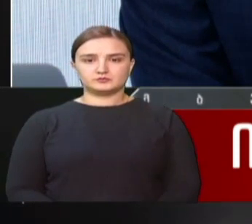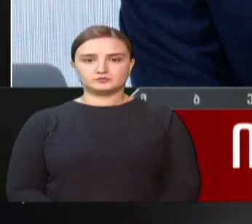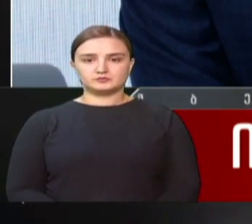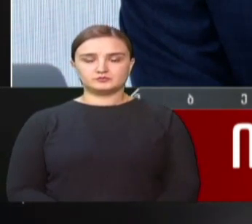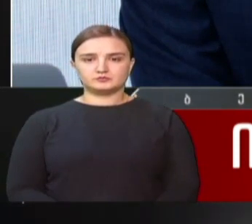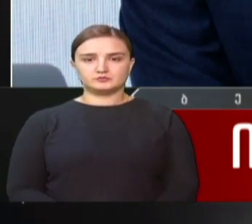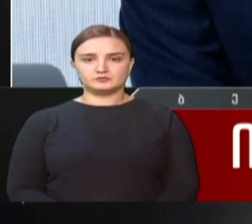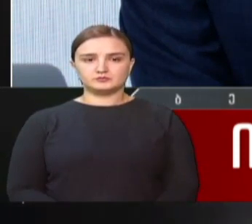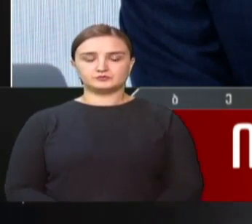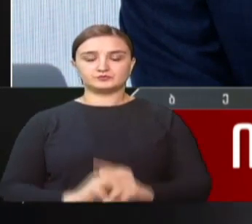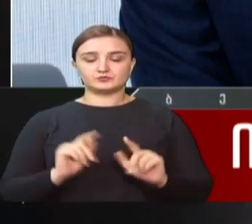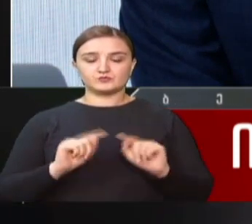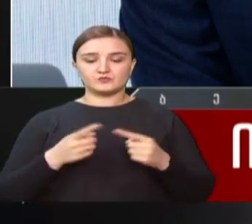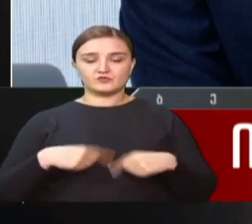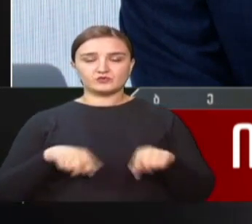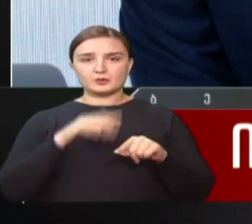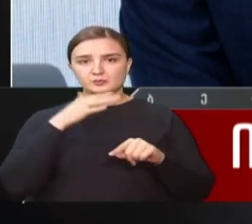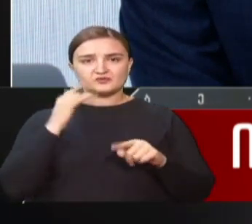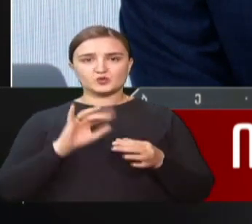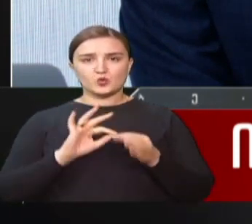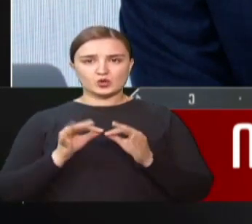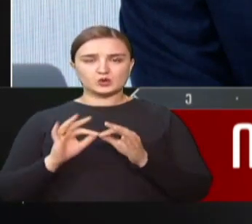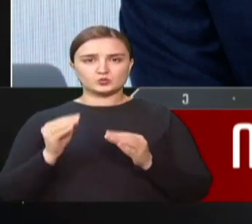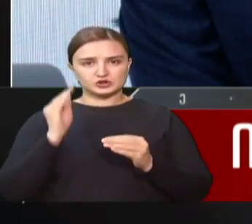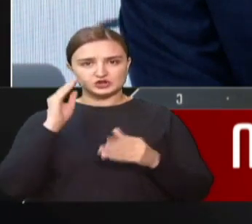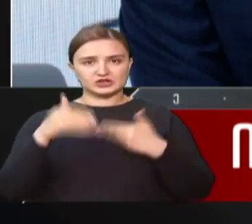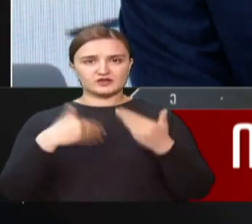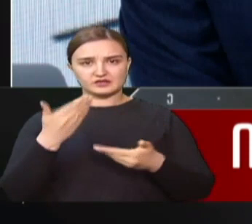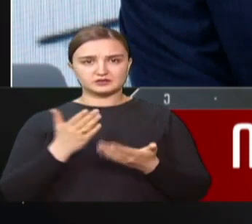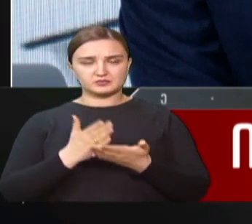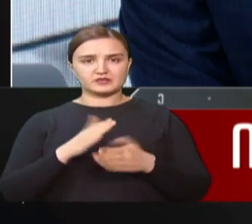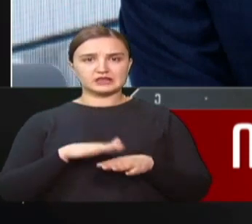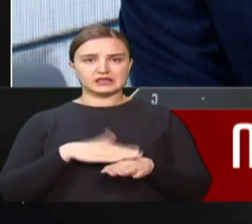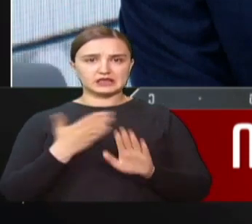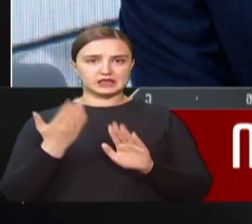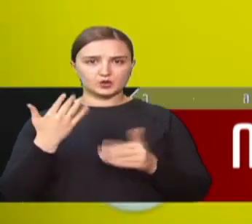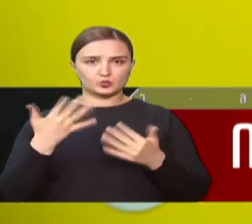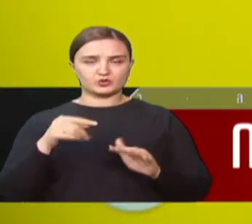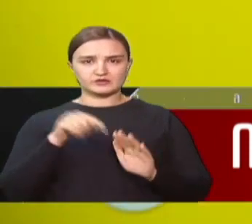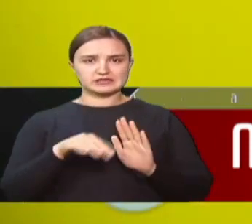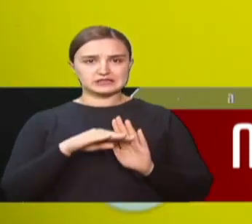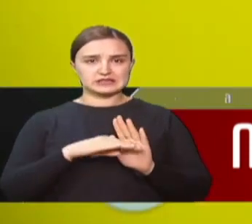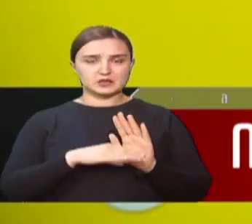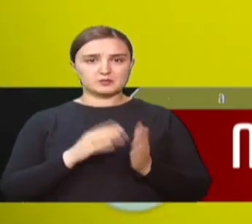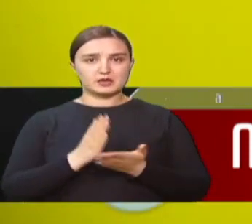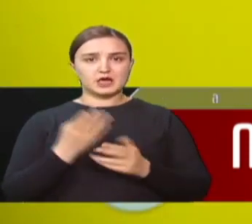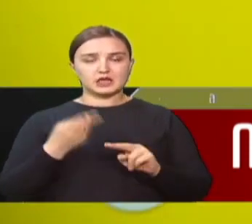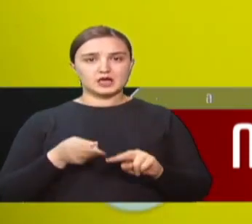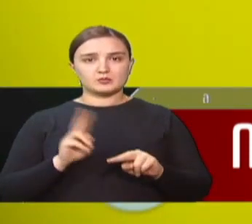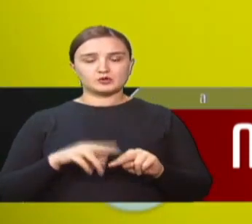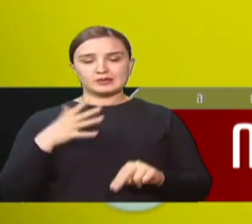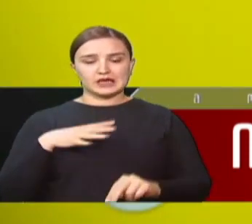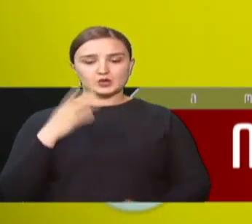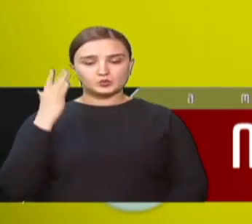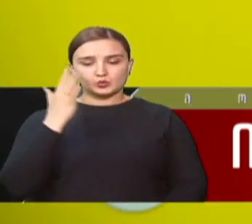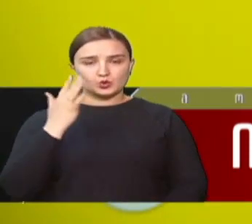ოპოზიციას ძალიან ბევრი კონკრეტული შეთავაზებები აქვს და ეს შეთავაზებები დიდი ხანია არის ჩაშვებული უკვე სისტემაში. ამიტომ